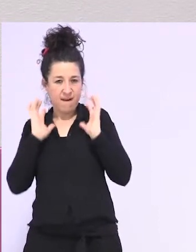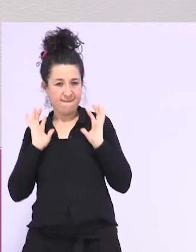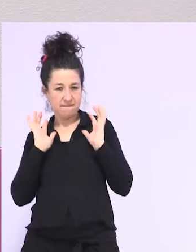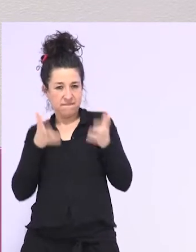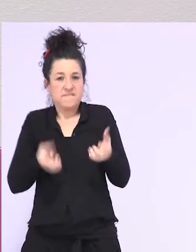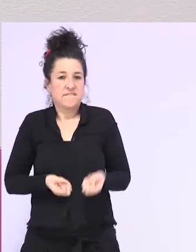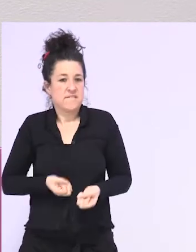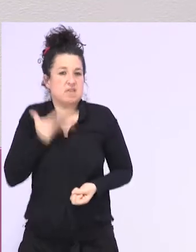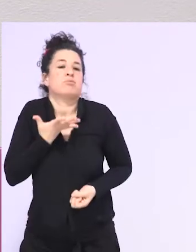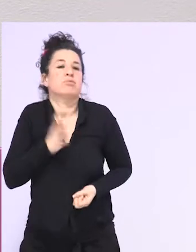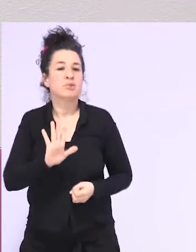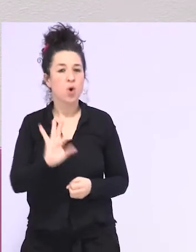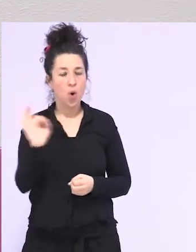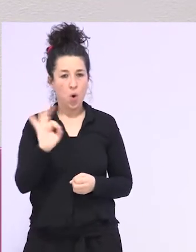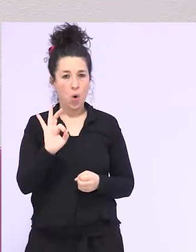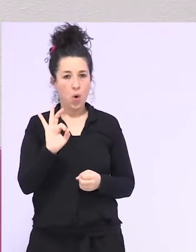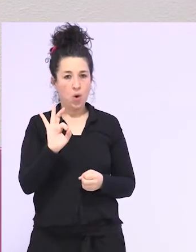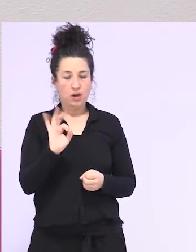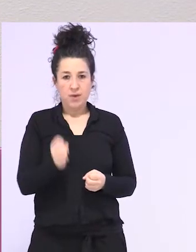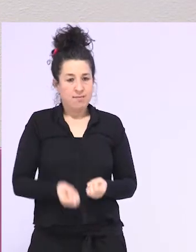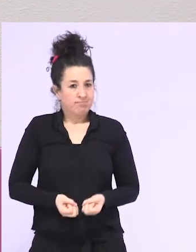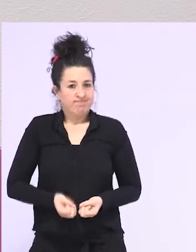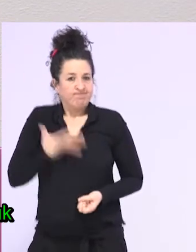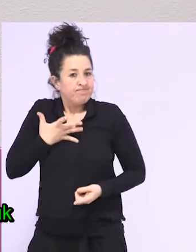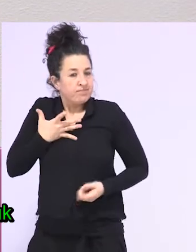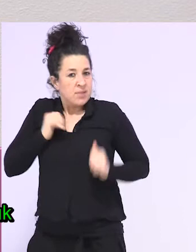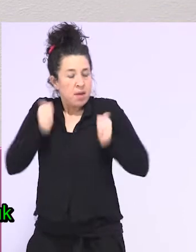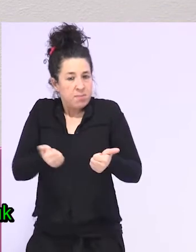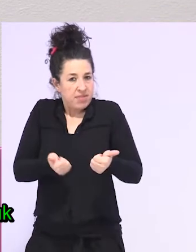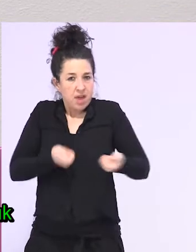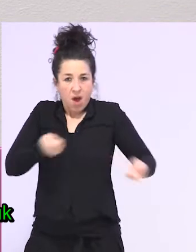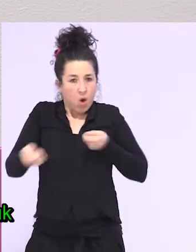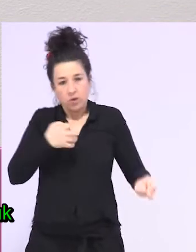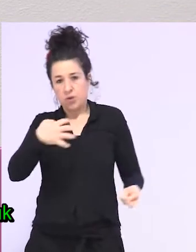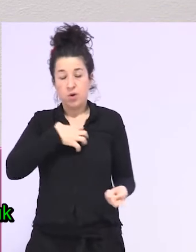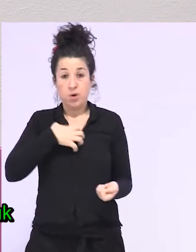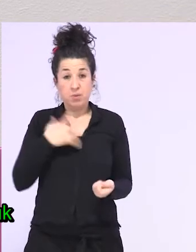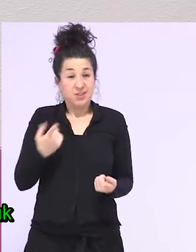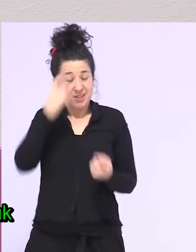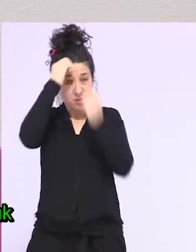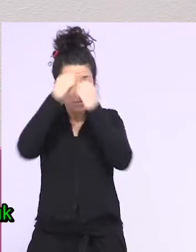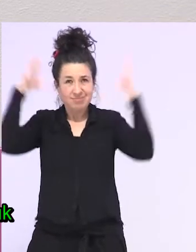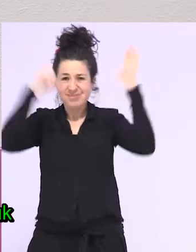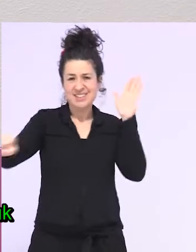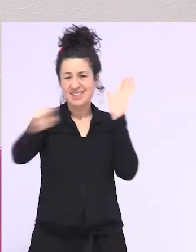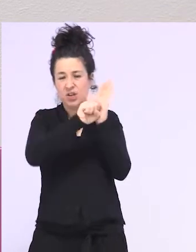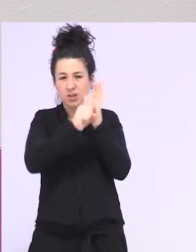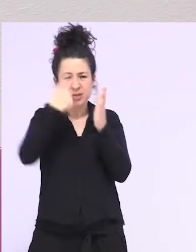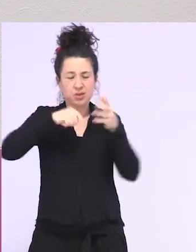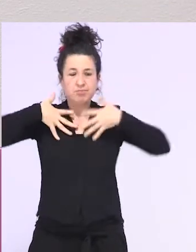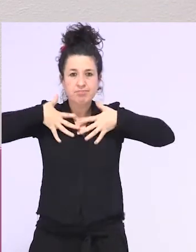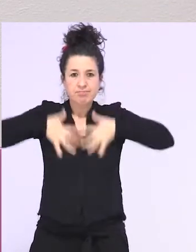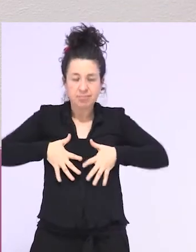ez? Behin zerbaitetan hasita ezin dutela beraien burua kontrolatu. Hiek dira, azkenean, estereotipo batzuk hain barneratuta